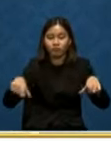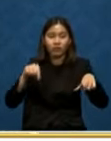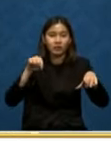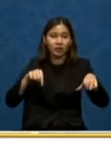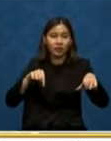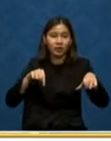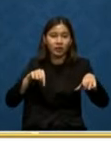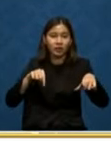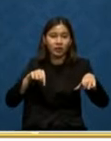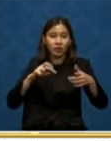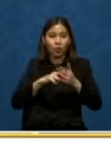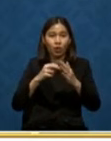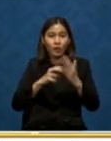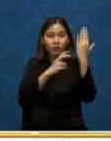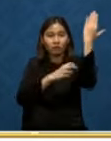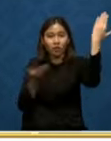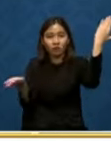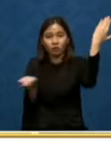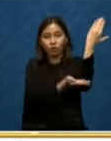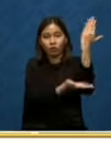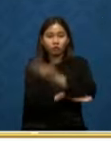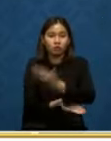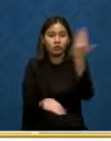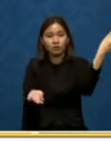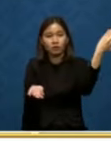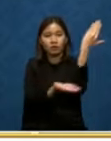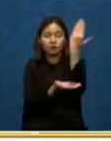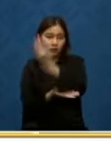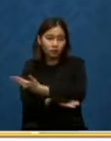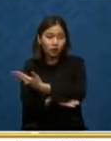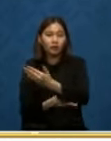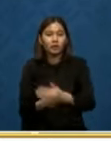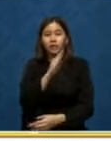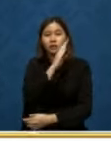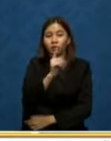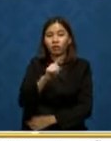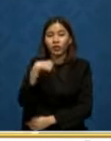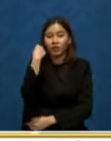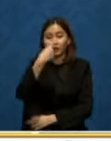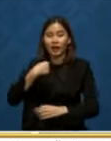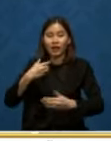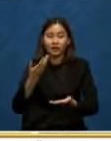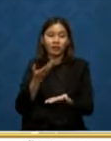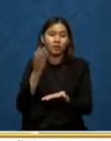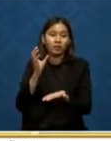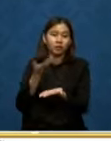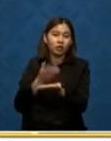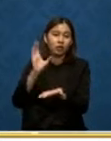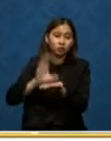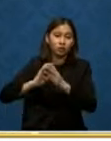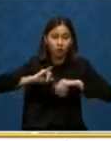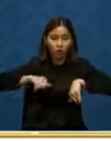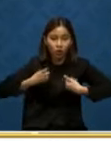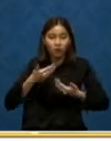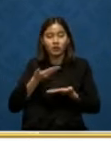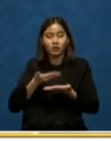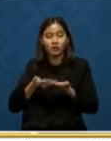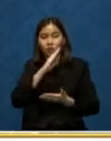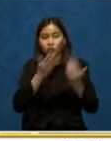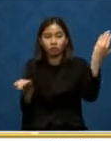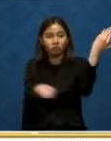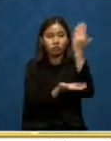เรื่องของการโค่นต้นยางออกนะครับเวลาที่นะครับมีนายทุนมาซื้อไม้ยางเนี่ยครับเวลาคนไม่มี